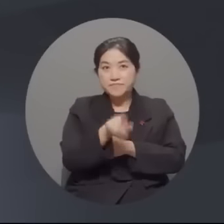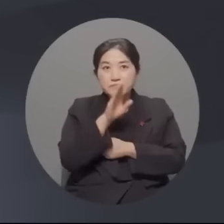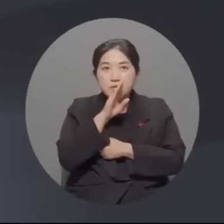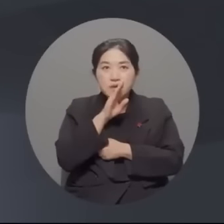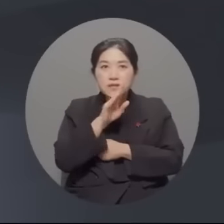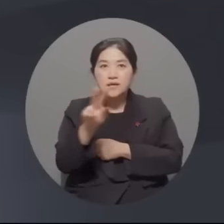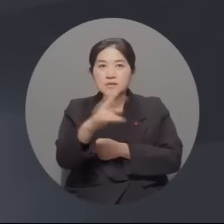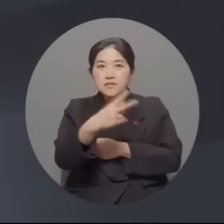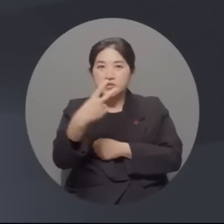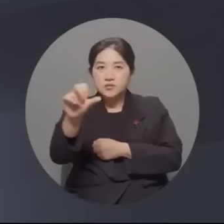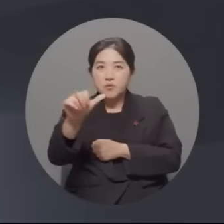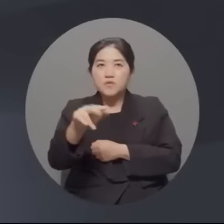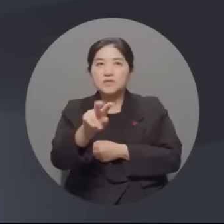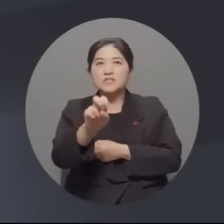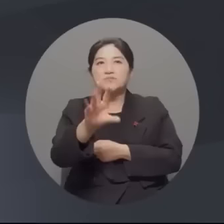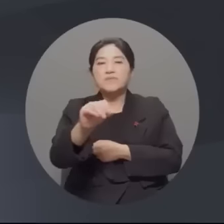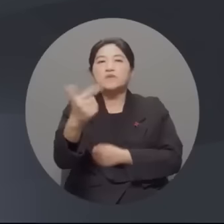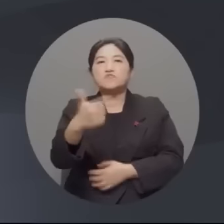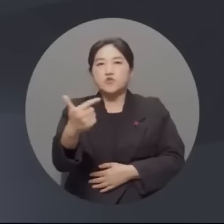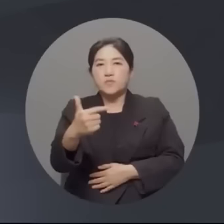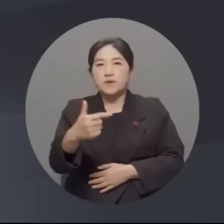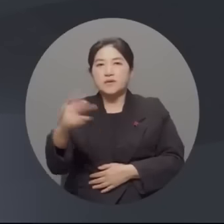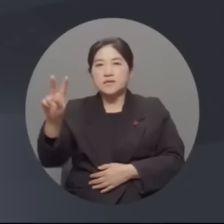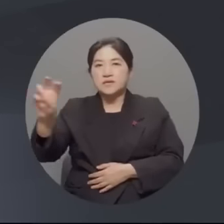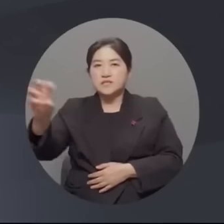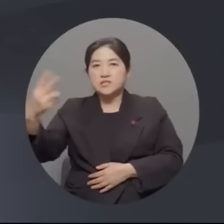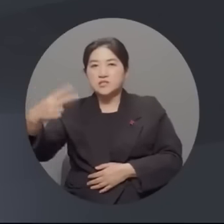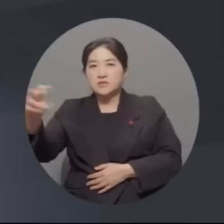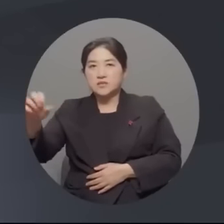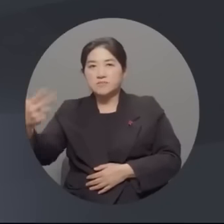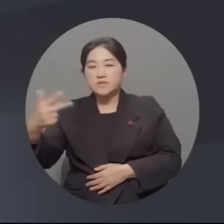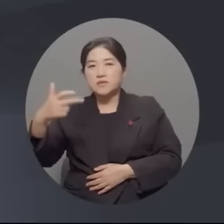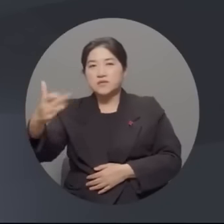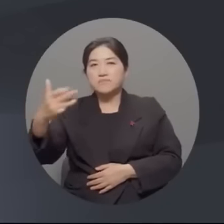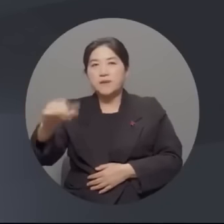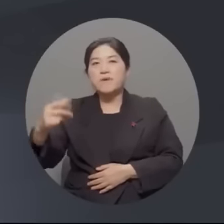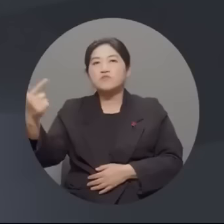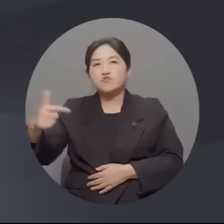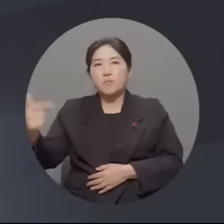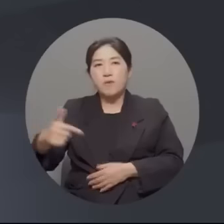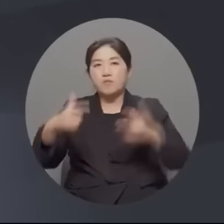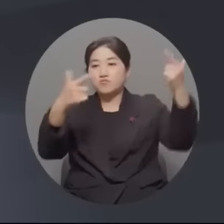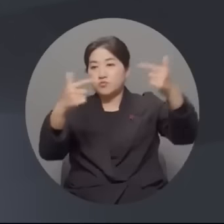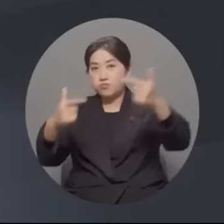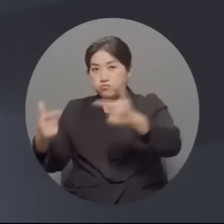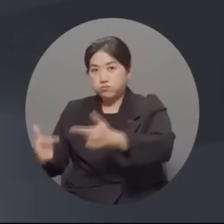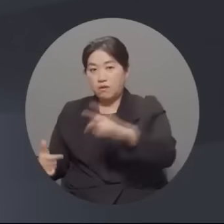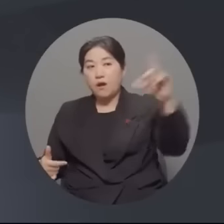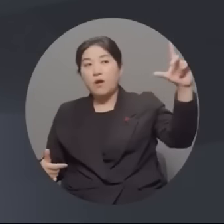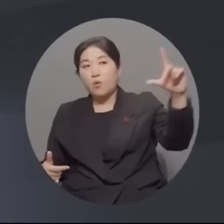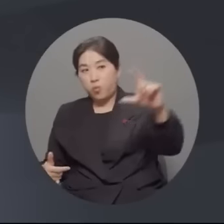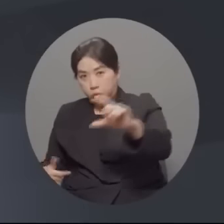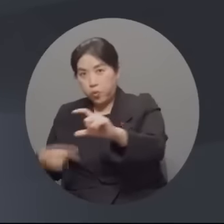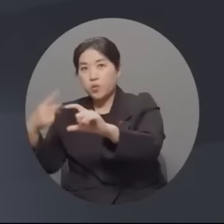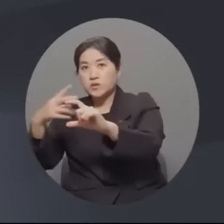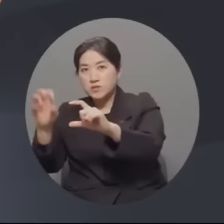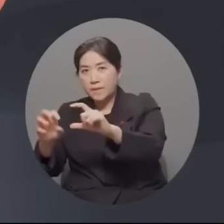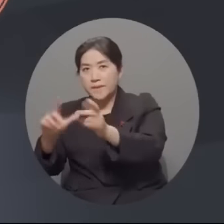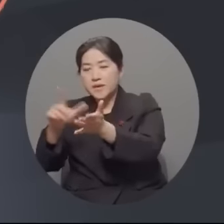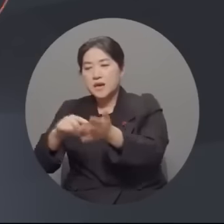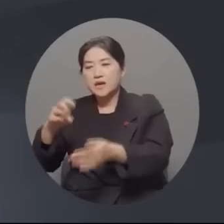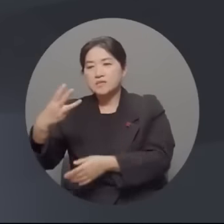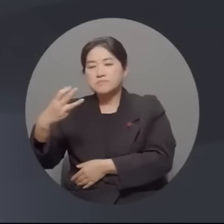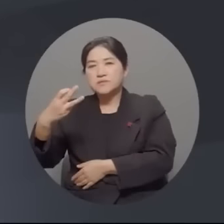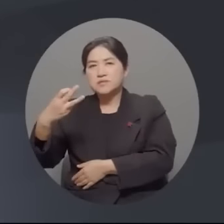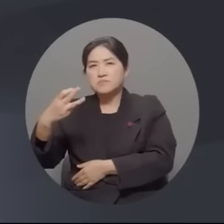오는 2025년 22만 6천 명, 2037년 18만 6천 명으로 줄어들고 2040년에는 약 13만